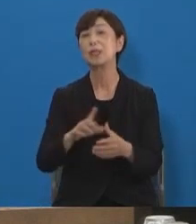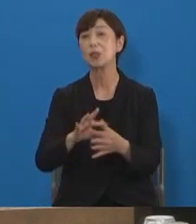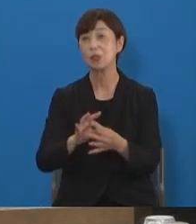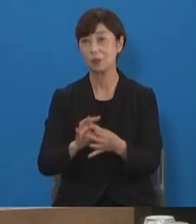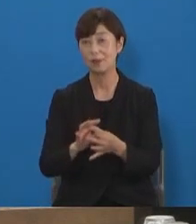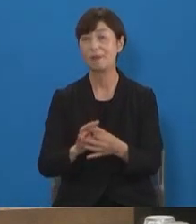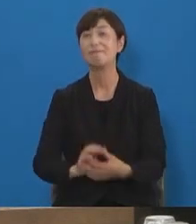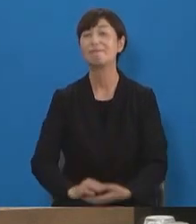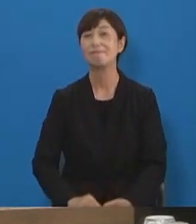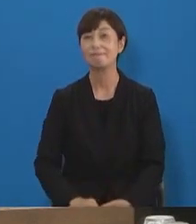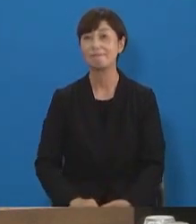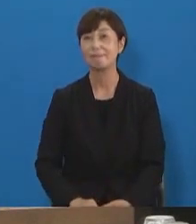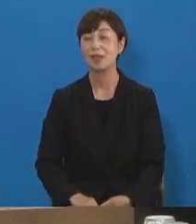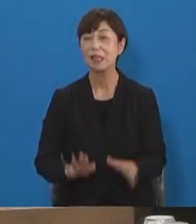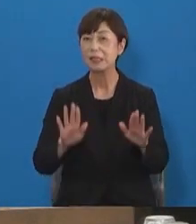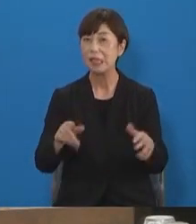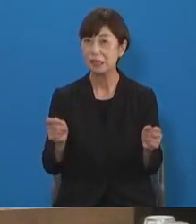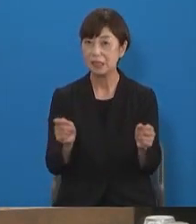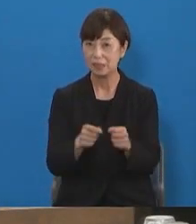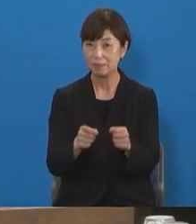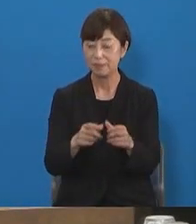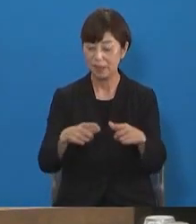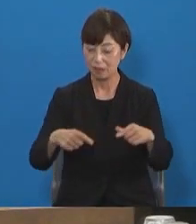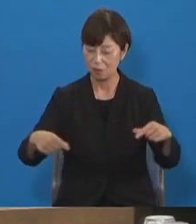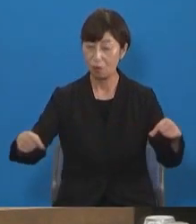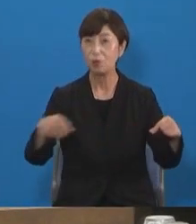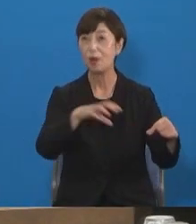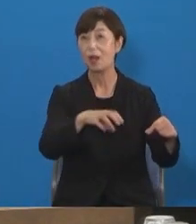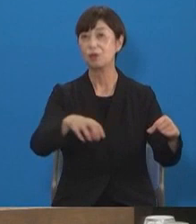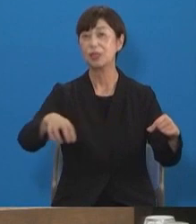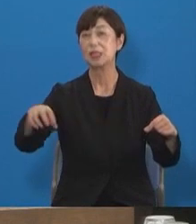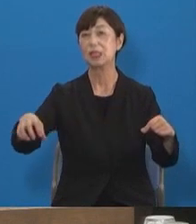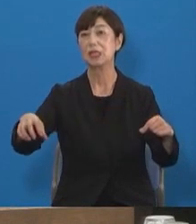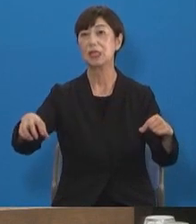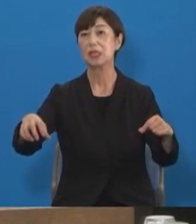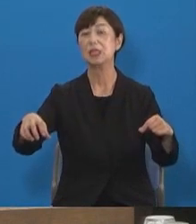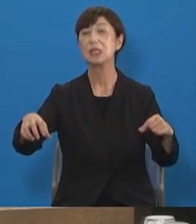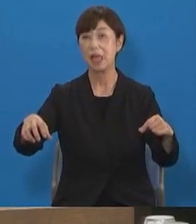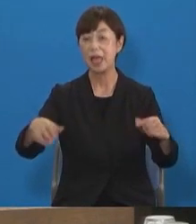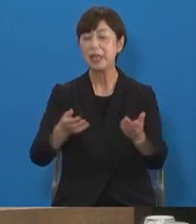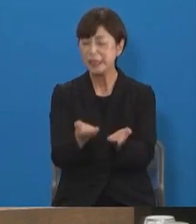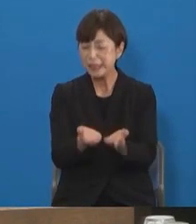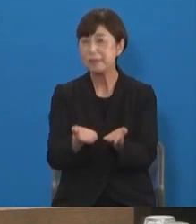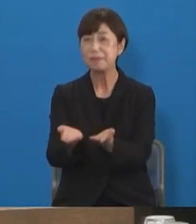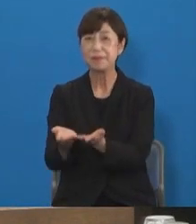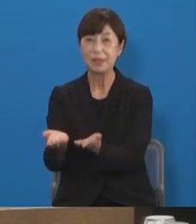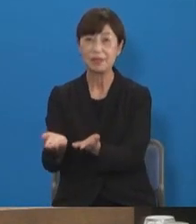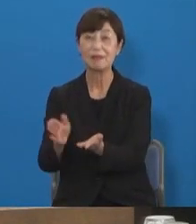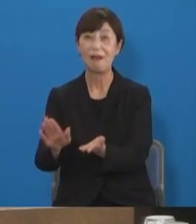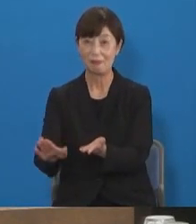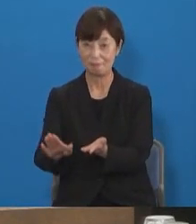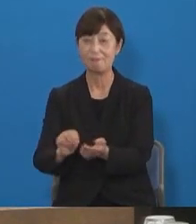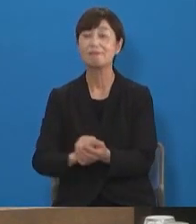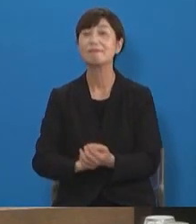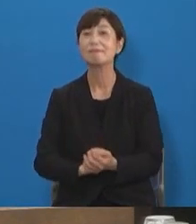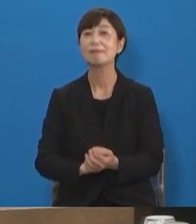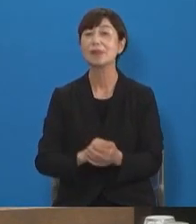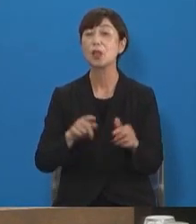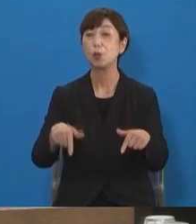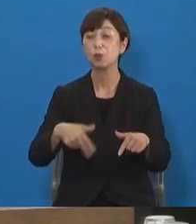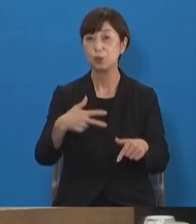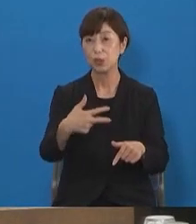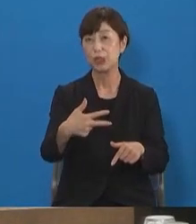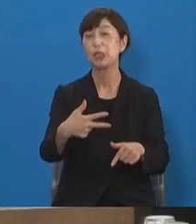します。近年、全国各地で規模の大きい地震が発生しており、本市におい